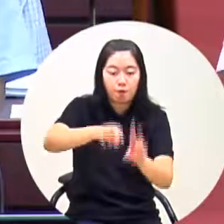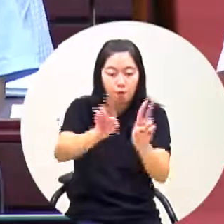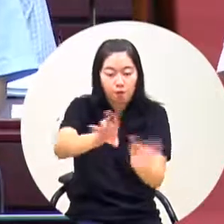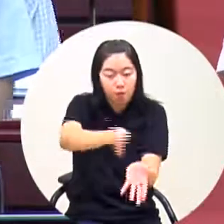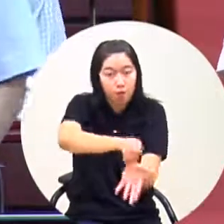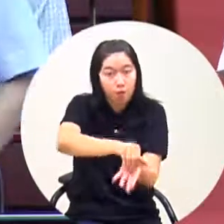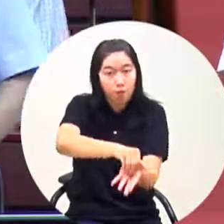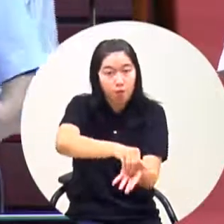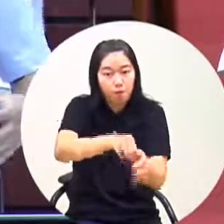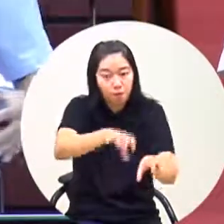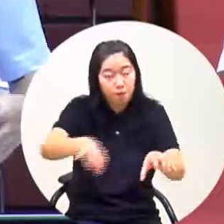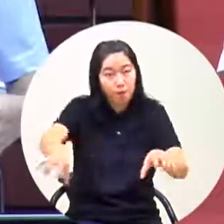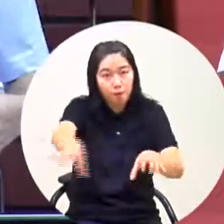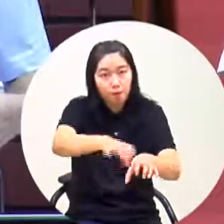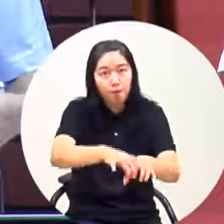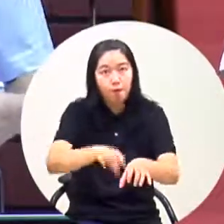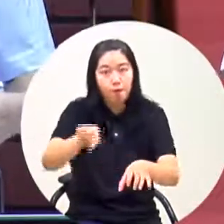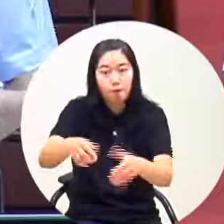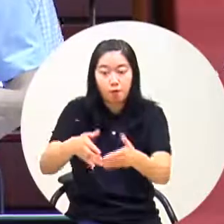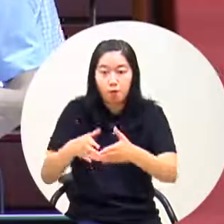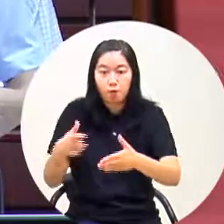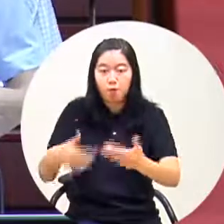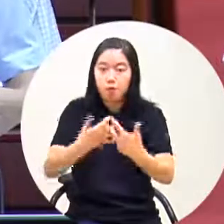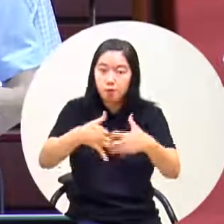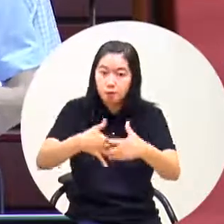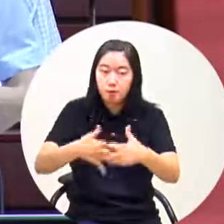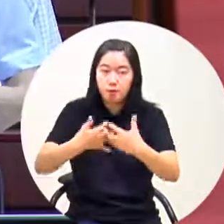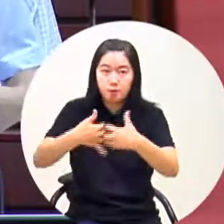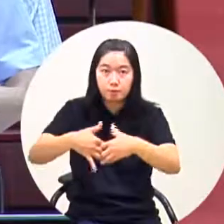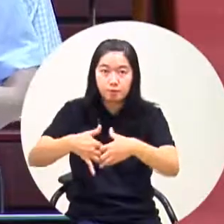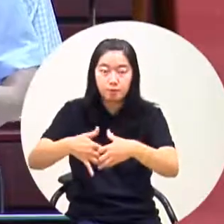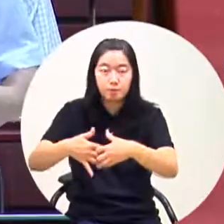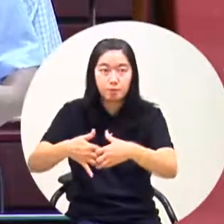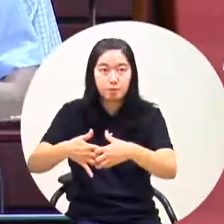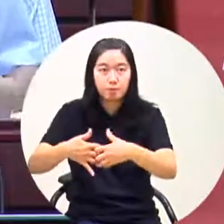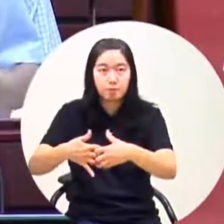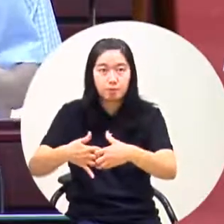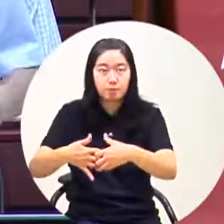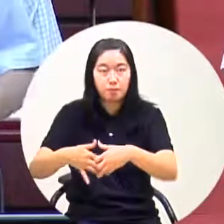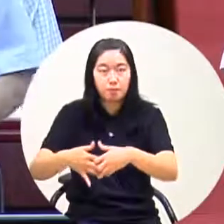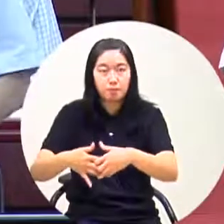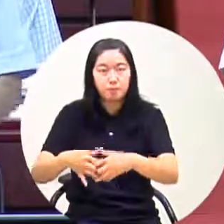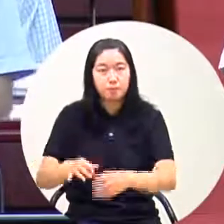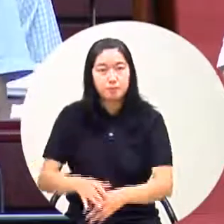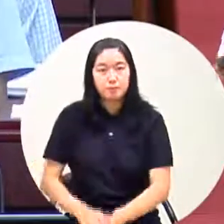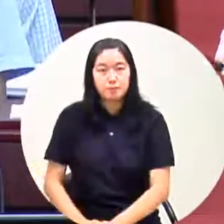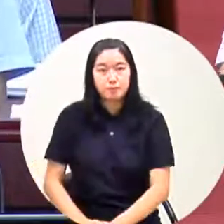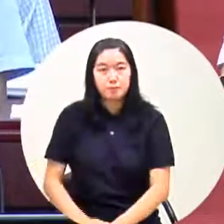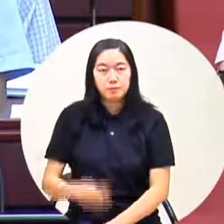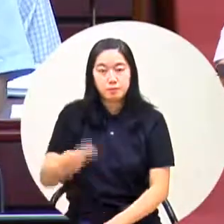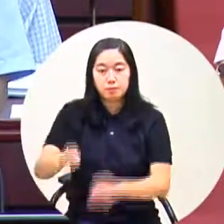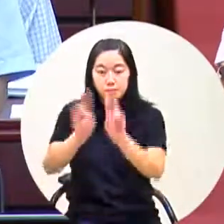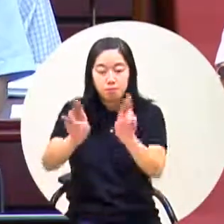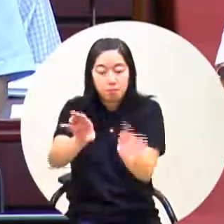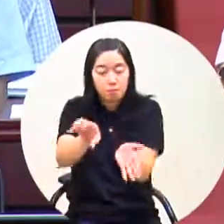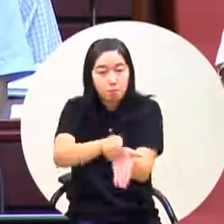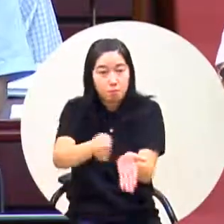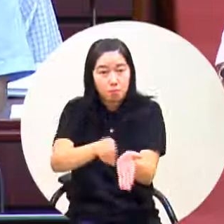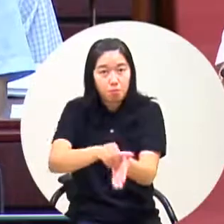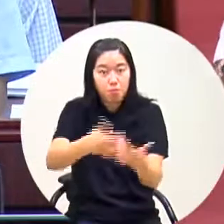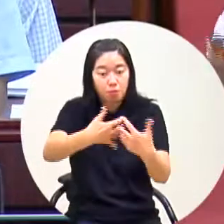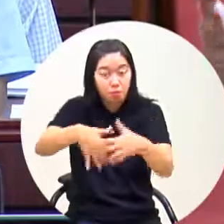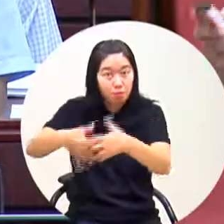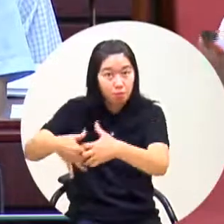车的部分，它需要的装备或者它的那个它的充电的一个设施， 局